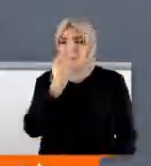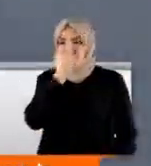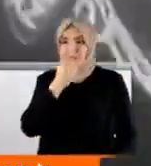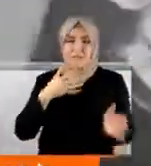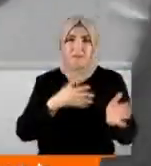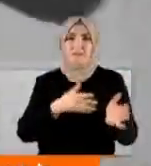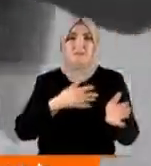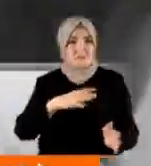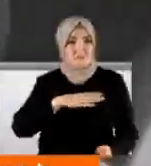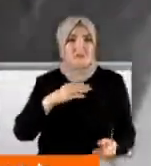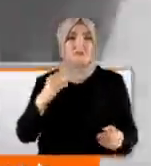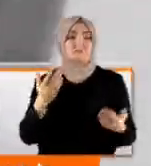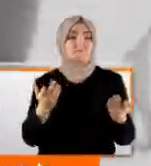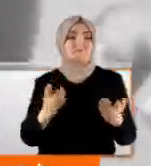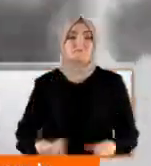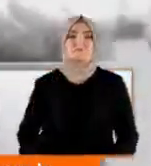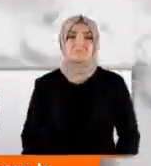Yaralananlar oldu.